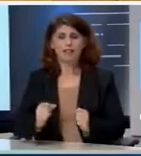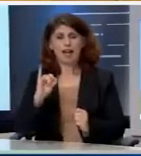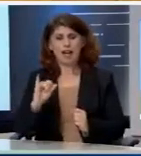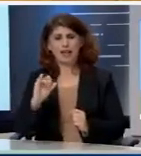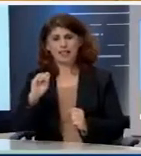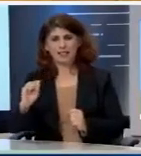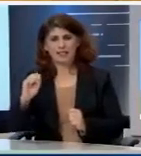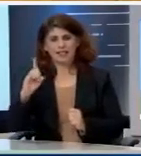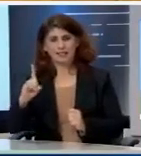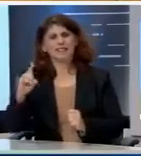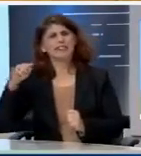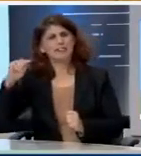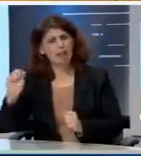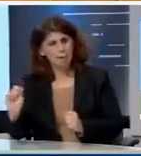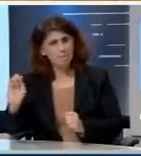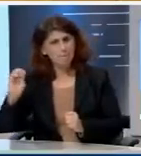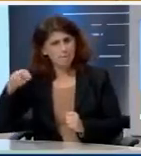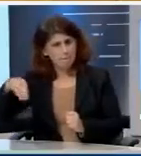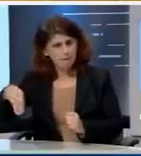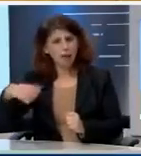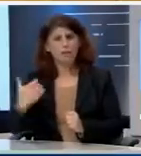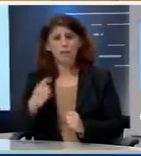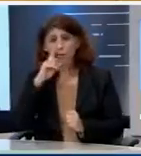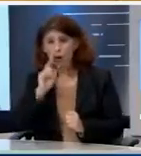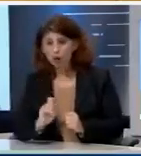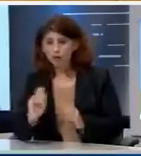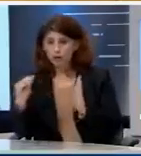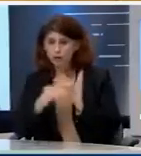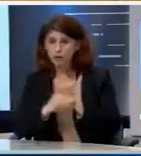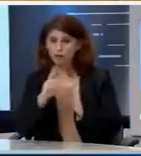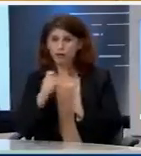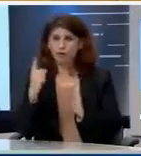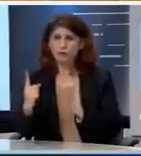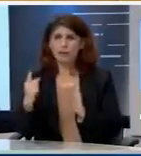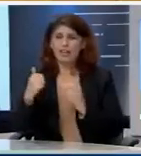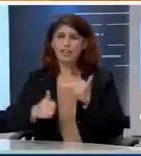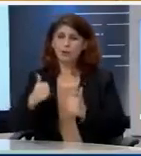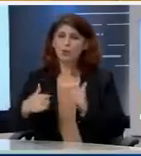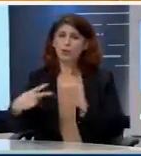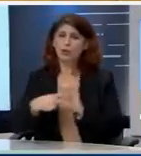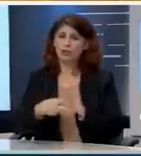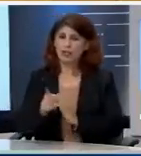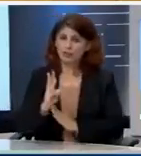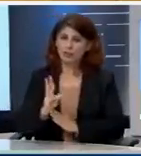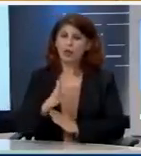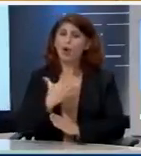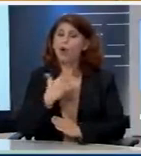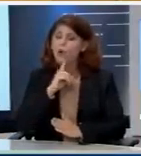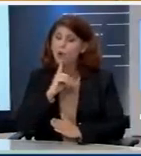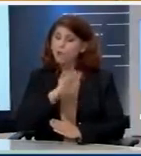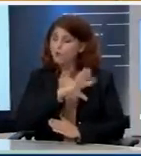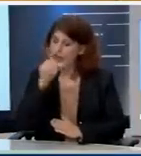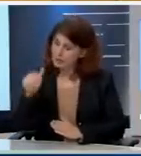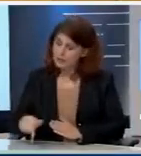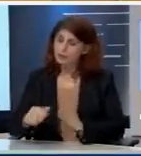ICD-10 στις συνταγές του ΕΟΠΗ, η οποία κατέστη υποχρεωτική από 21 του 2013, όπως ισχύει μέχρι